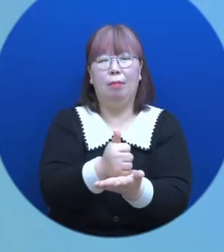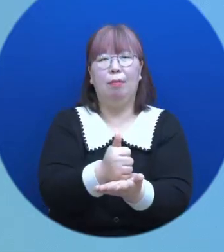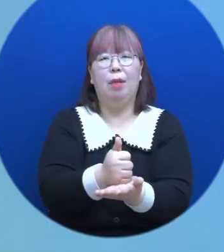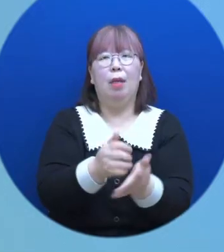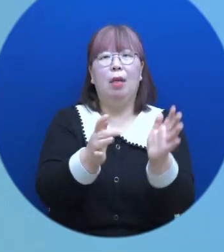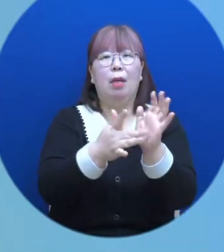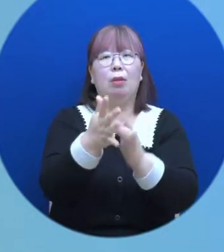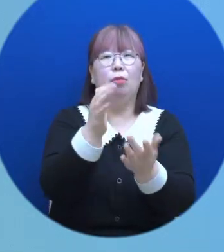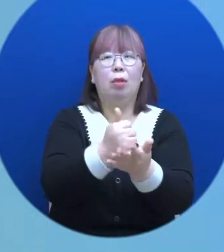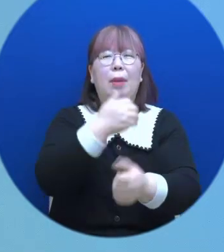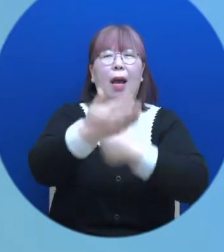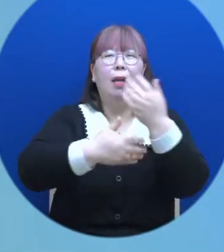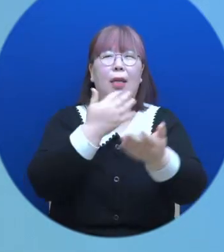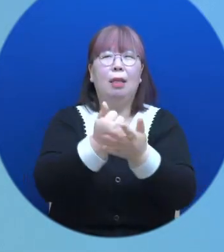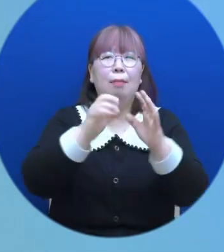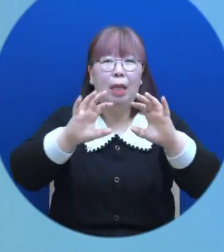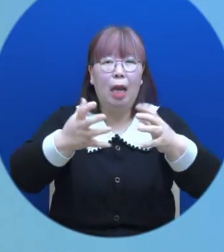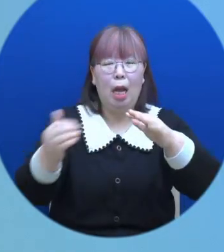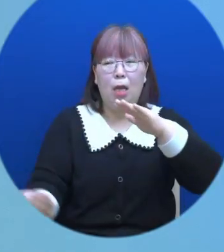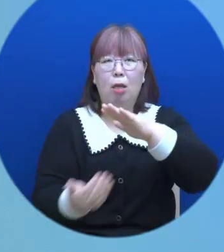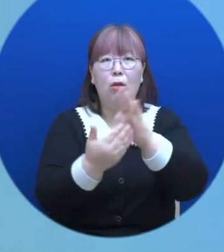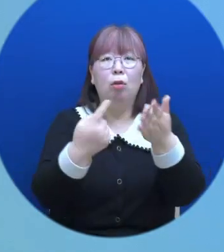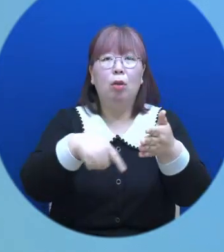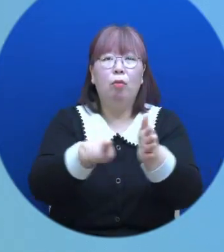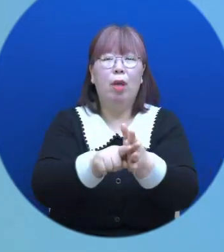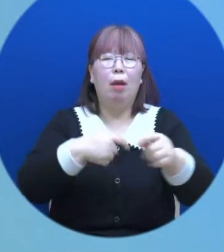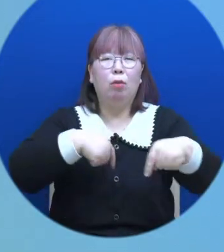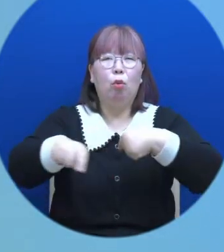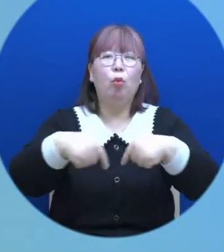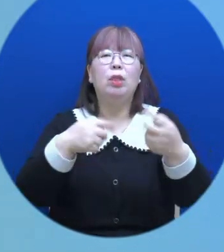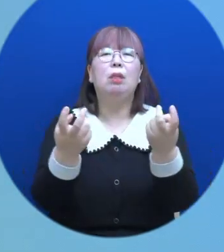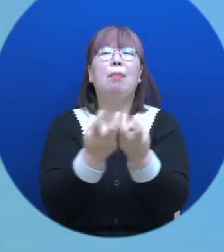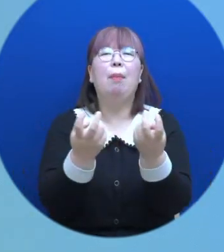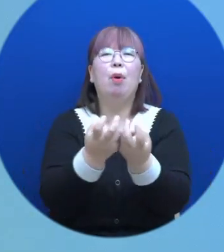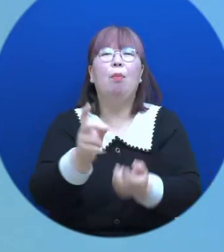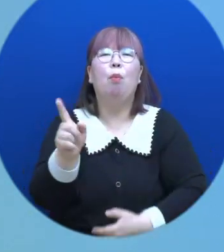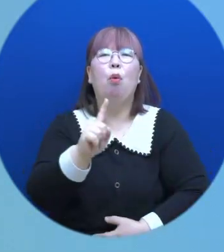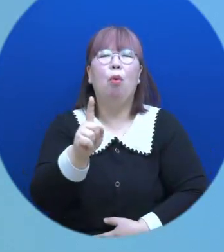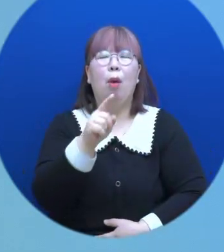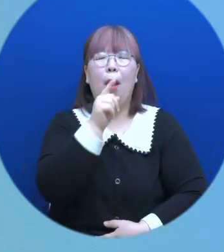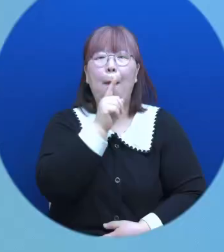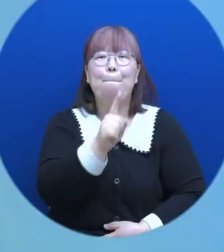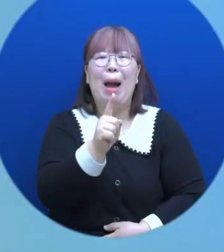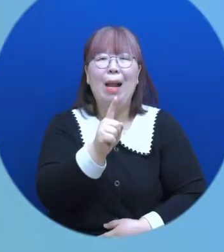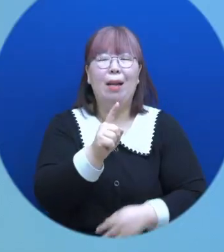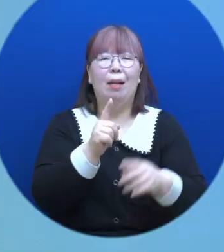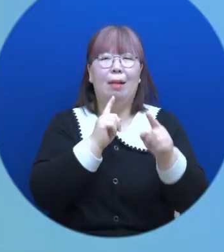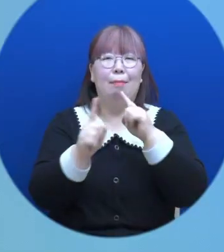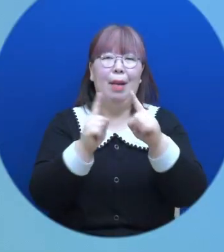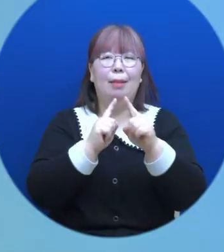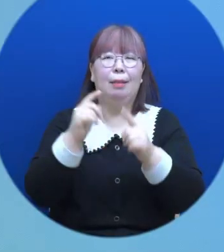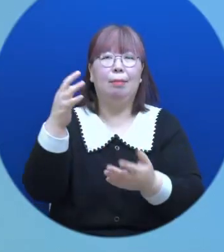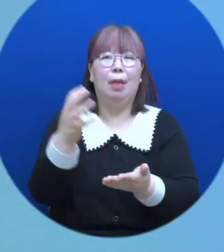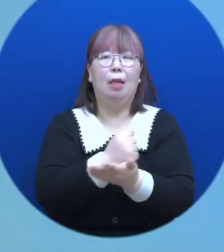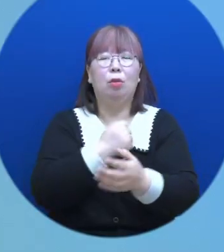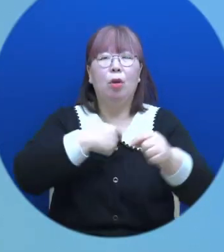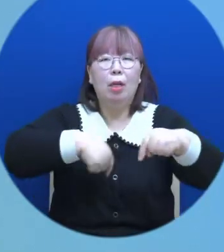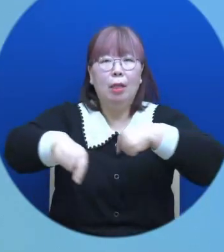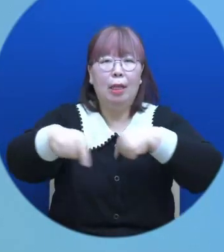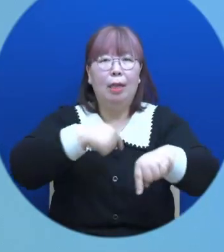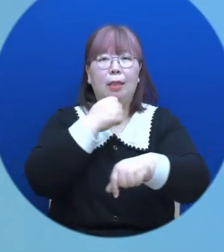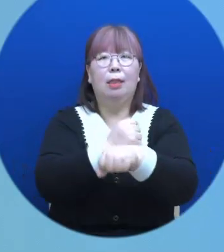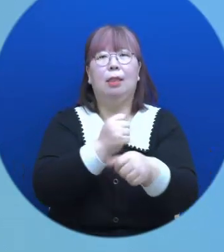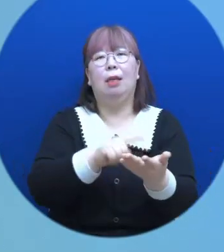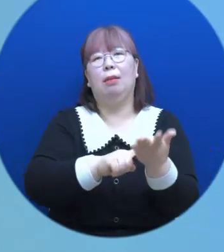이루어 가려고 할 때 그 통치의 방법은 무엇이다? 말씀으로 통치하는 분이다라고 하는 것을 말씀하고